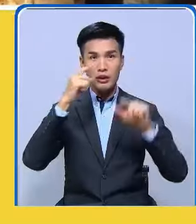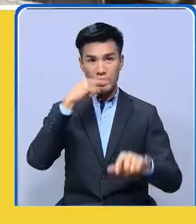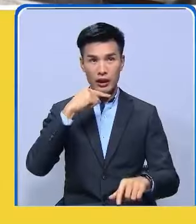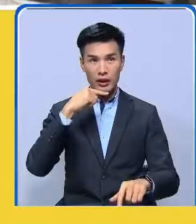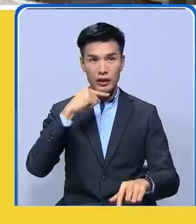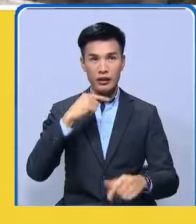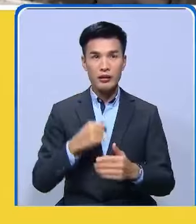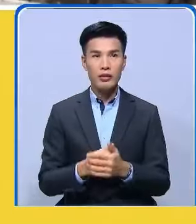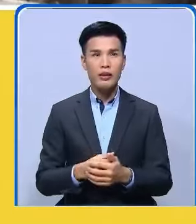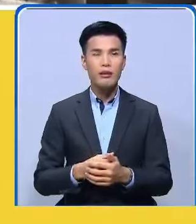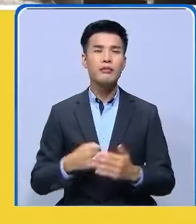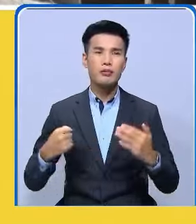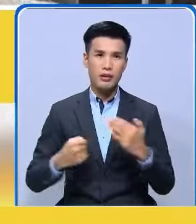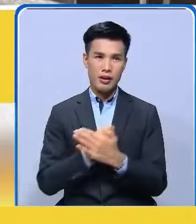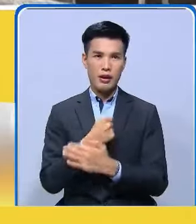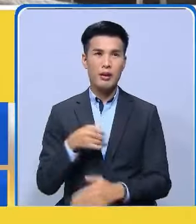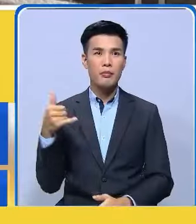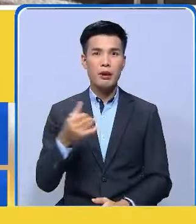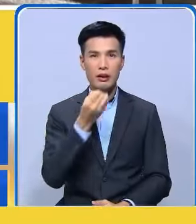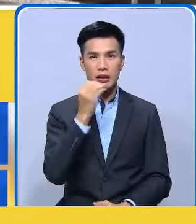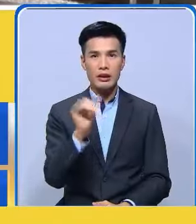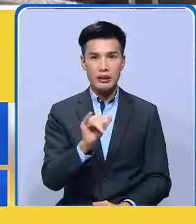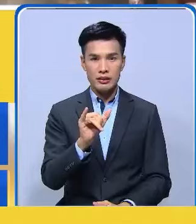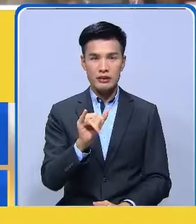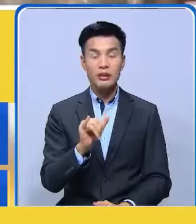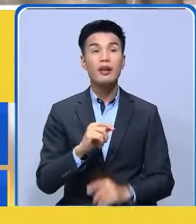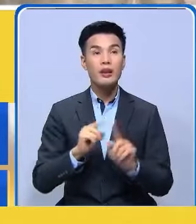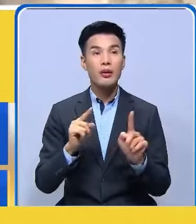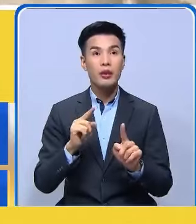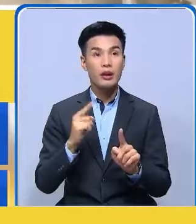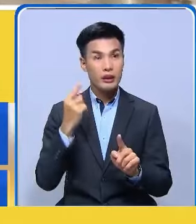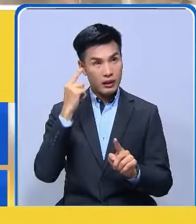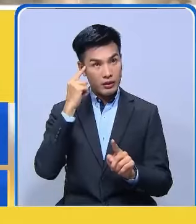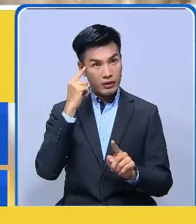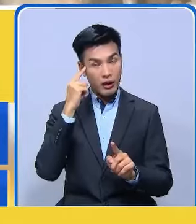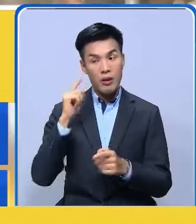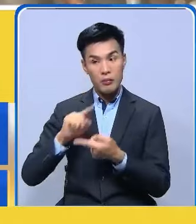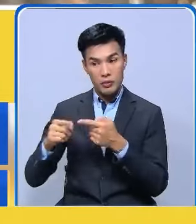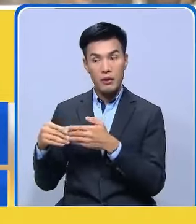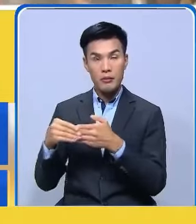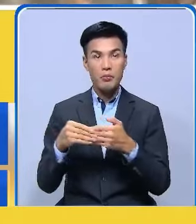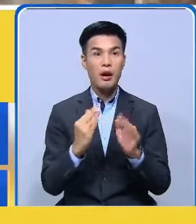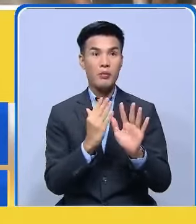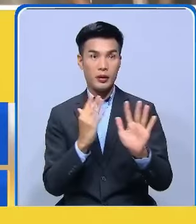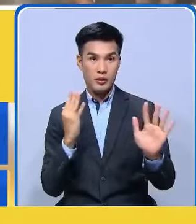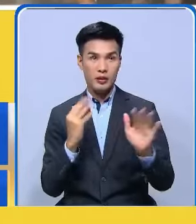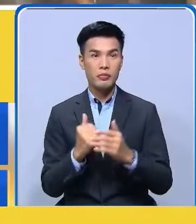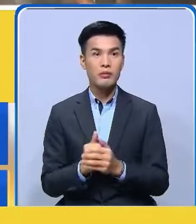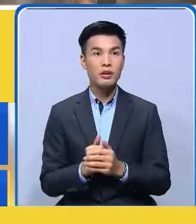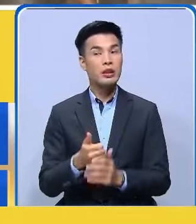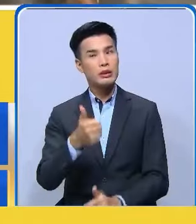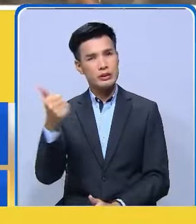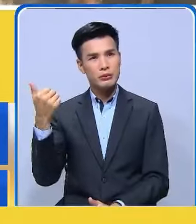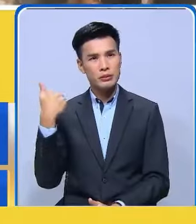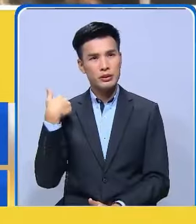รงที่ ตัวเองก็รู้เสียดาย เสียดาย ยังไม่เคยได้ทานเลย ครับ แต่ว่าเดี๋ยวว่าจะให้มาเพื่อนพาไปต่อ แต่ร้านอื่นก็มีเยอะนายกเดี๋ยวเขาเสียน้อยใ